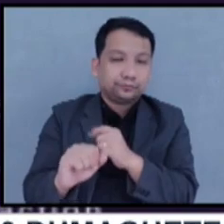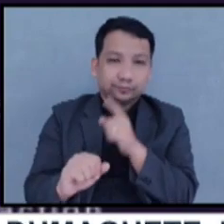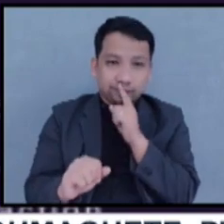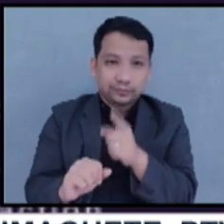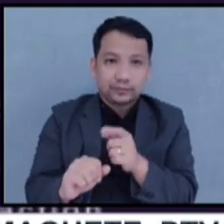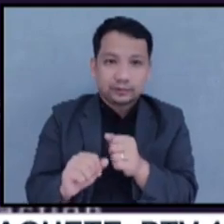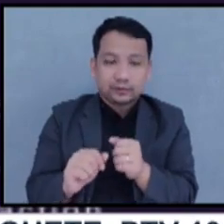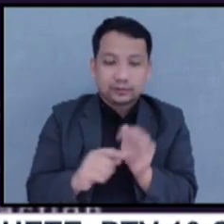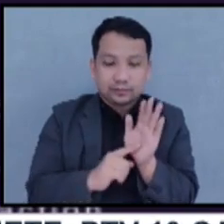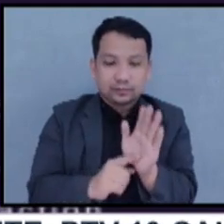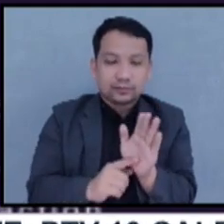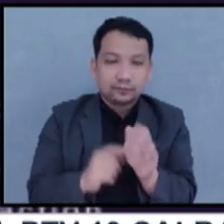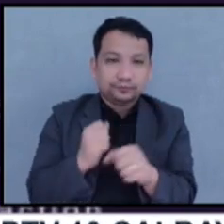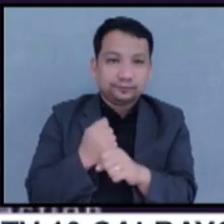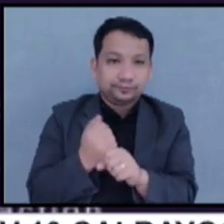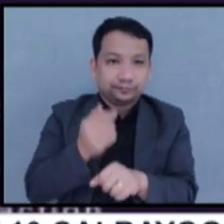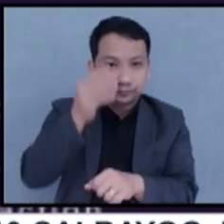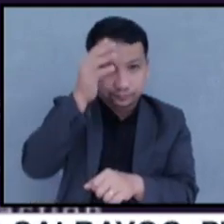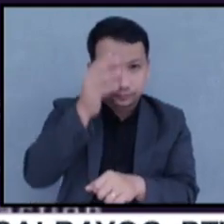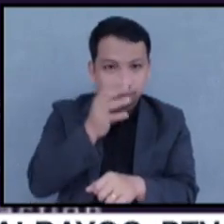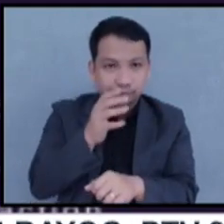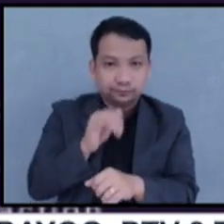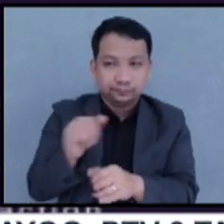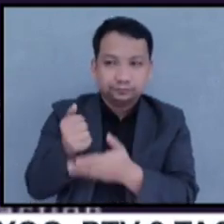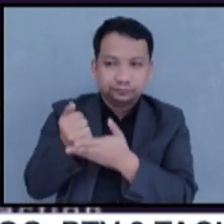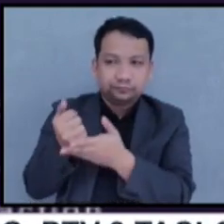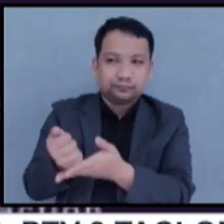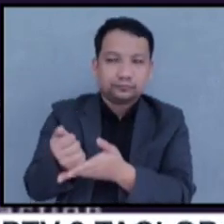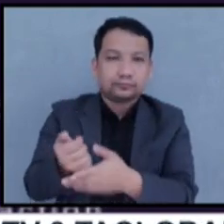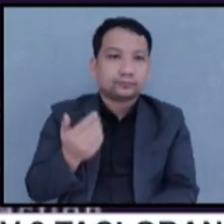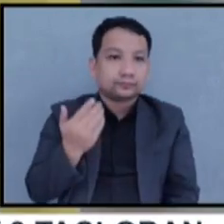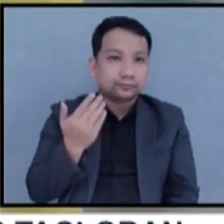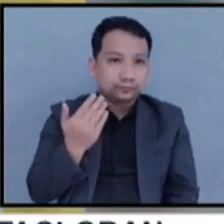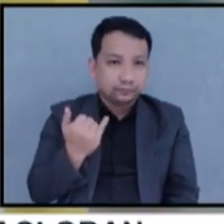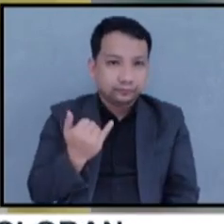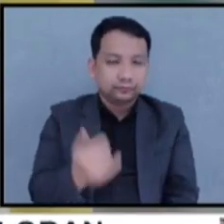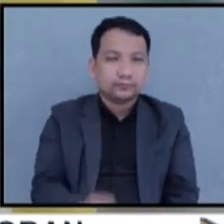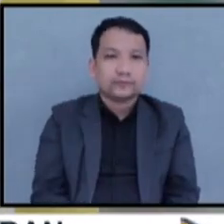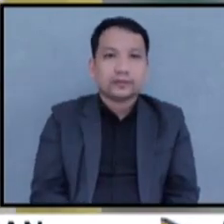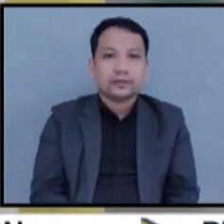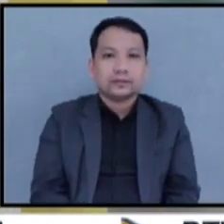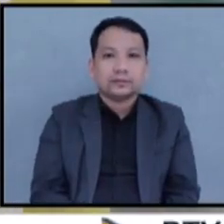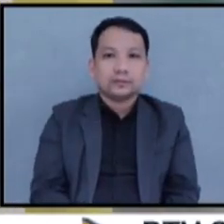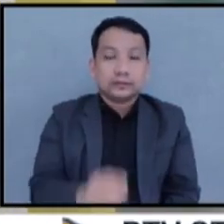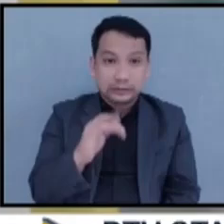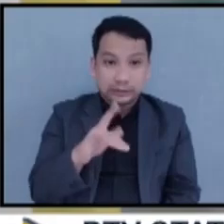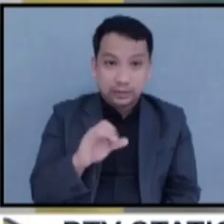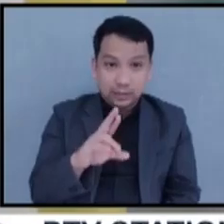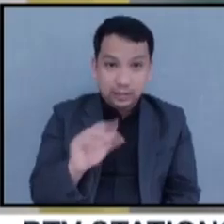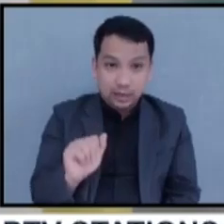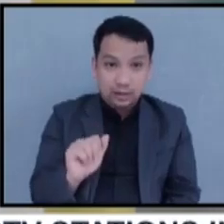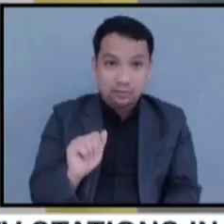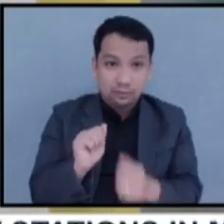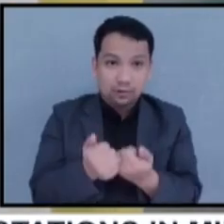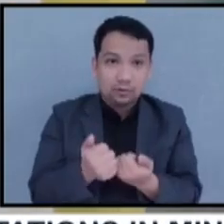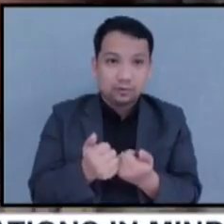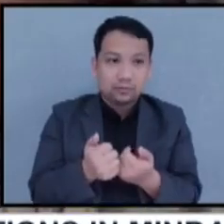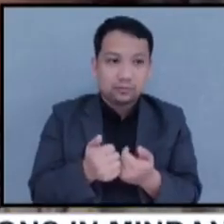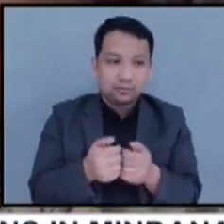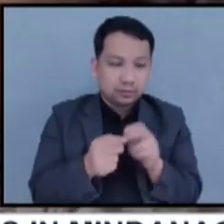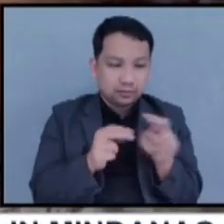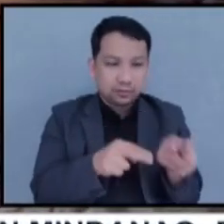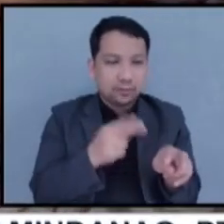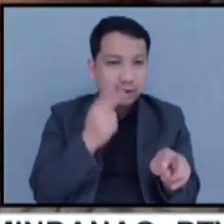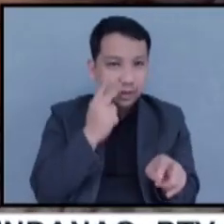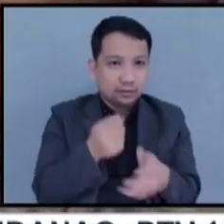mga parents, no, at makatulong po sa kanila, dahil ang amin pong chikara po ay talaga pong para po makakita